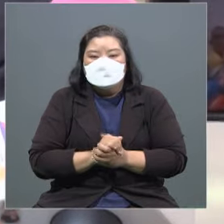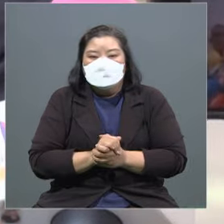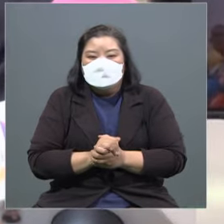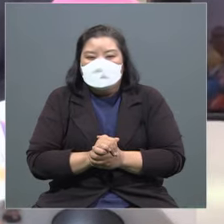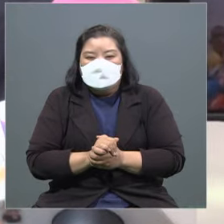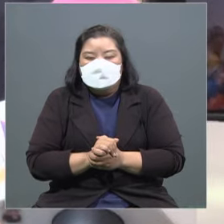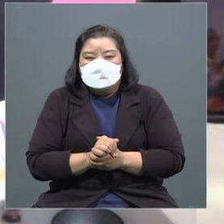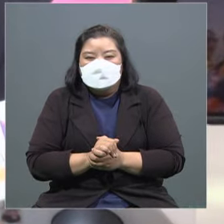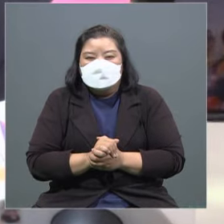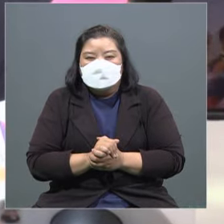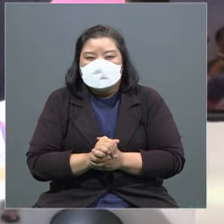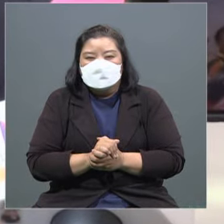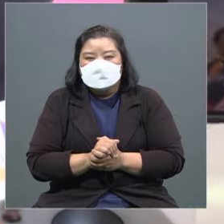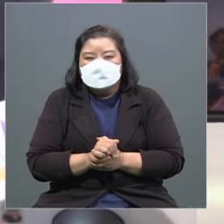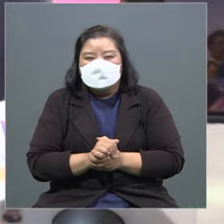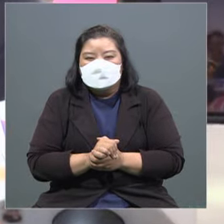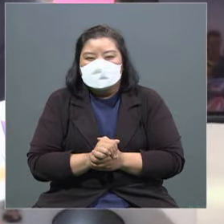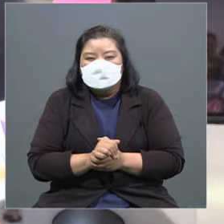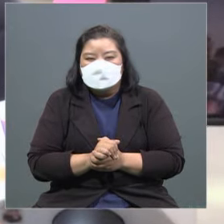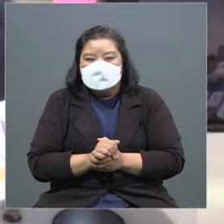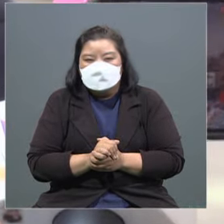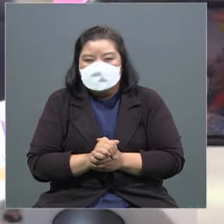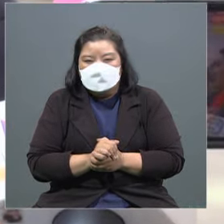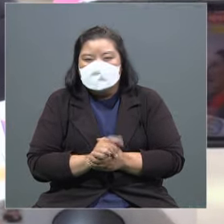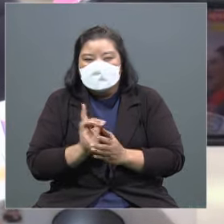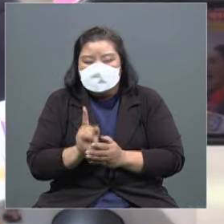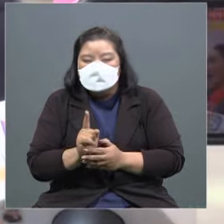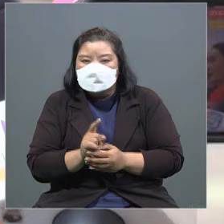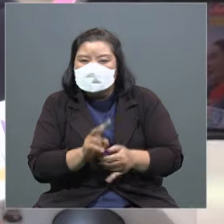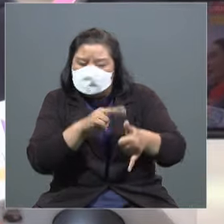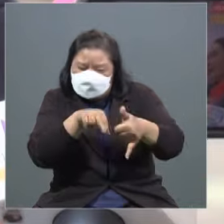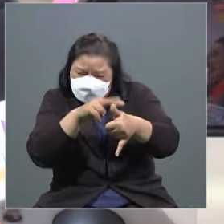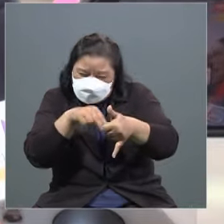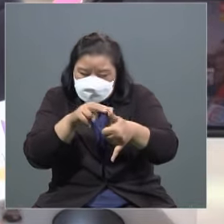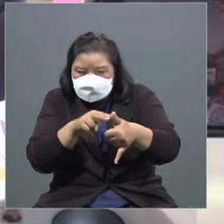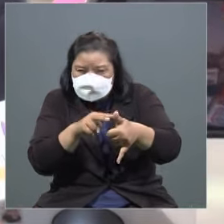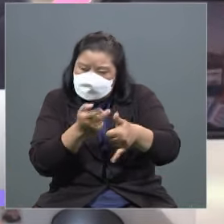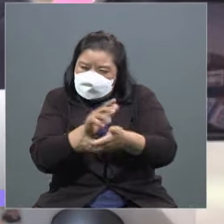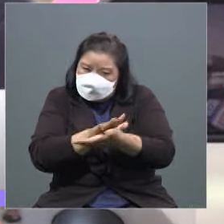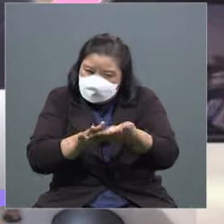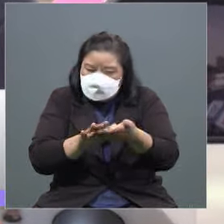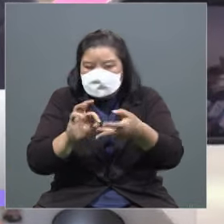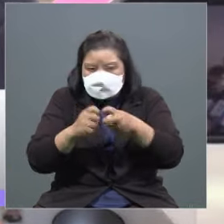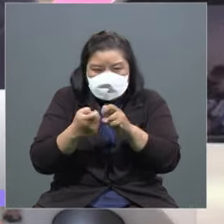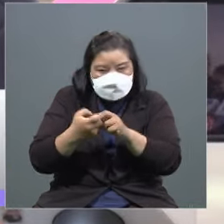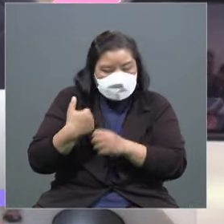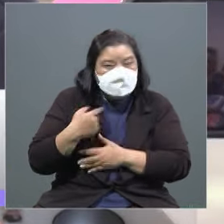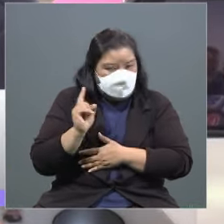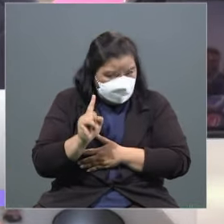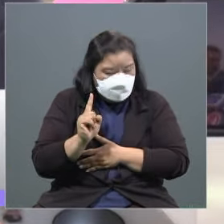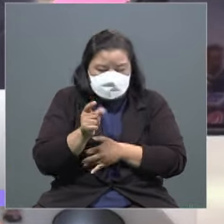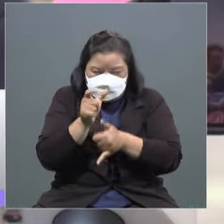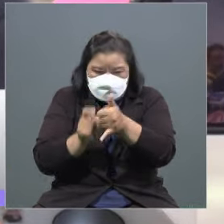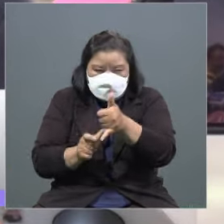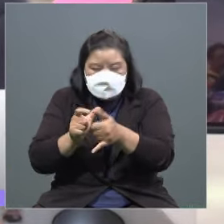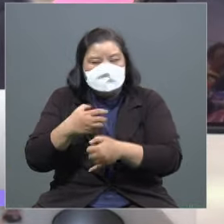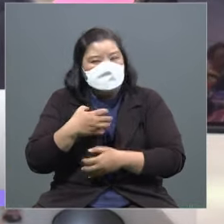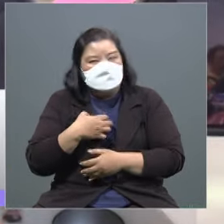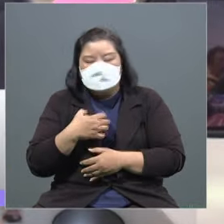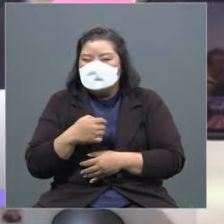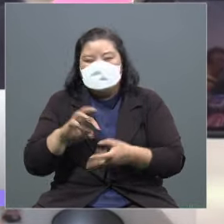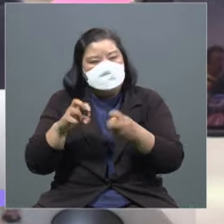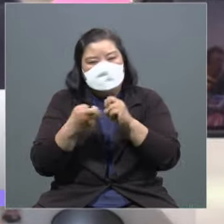ครับต้องดูค่ะต้องดูเรื่องคุณสมบัติเป็นพิเศษไม่อยากให้เอ่อมีอะไรที่ต้องมามามาผิดพลาดอ่ะ